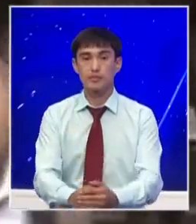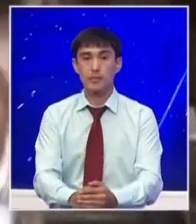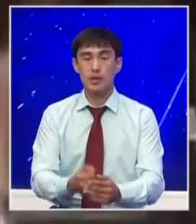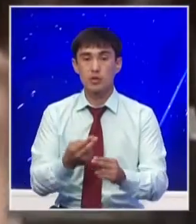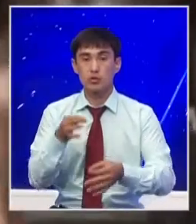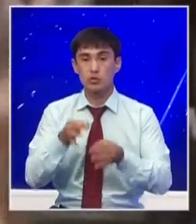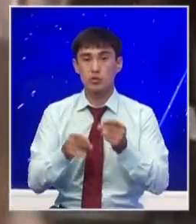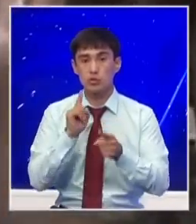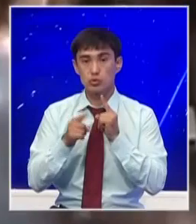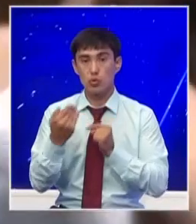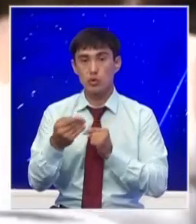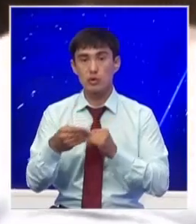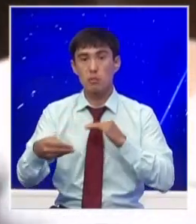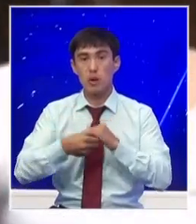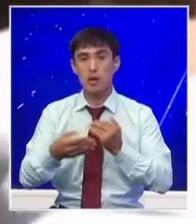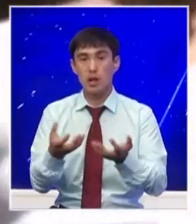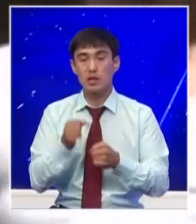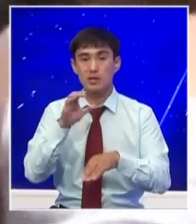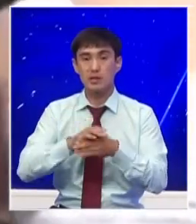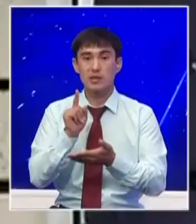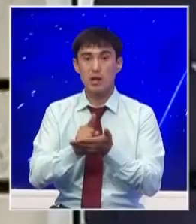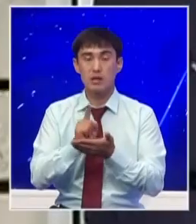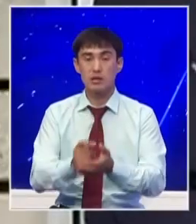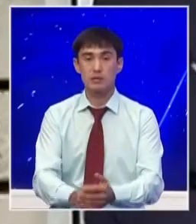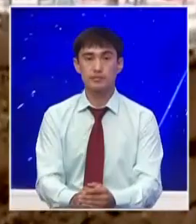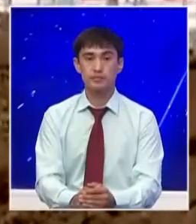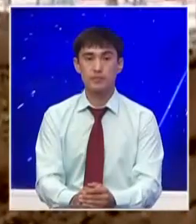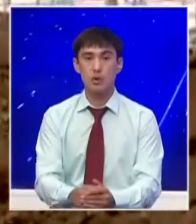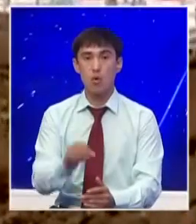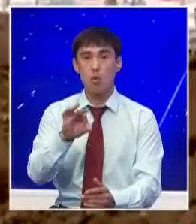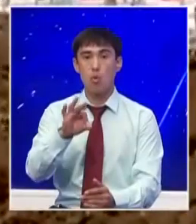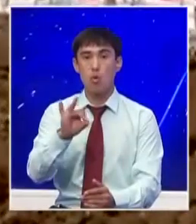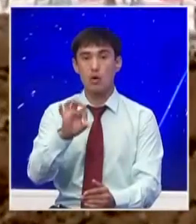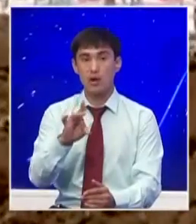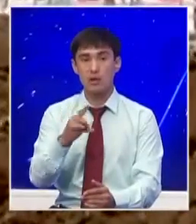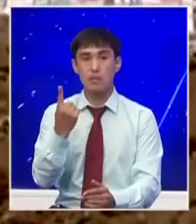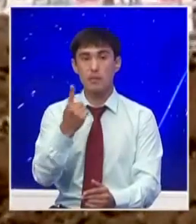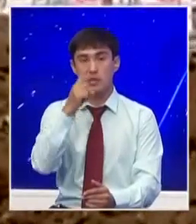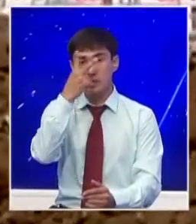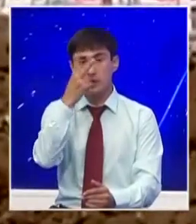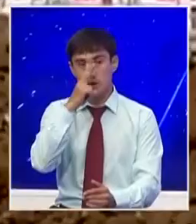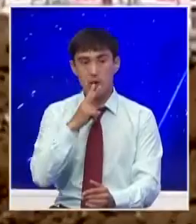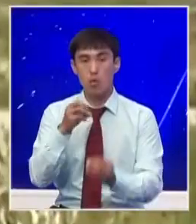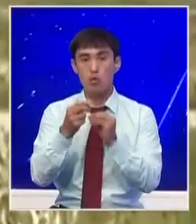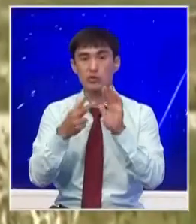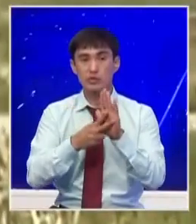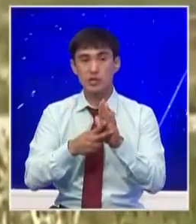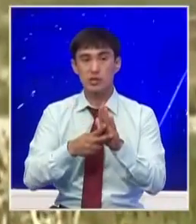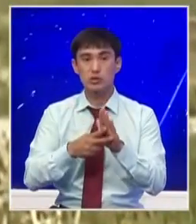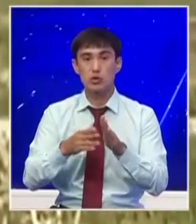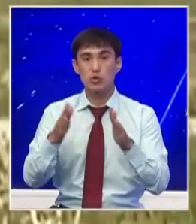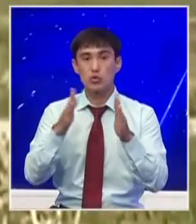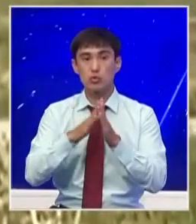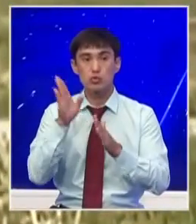Сот отырысында олардың пара алғаны дәлелденді. Оралда 2 ай бұрын жылу қазандығында болған апат 18 үйдің тұрғындарын сусыз